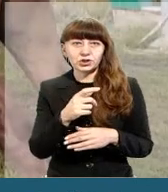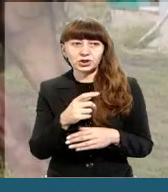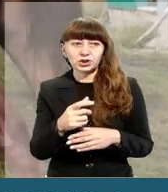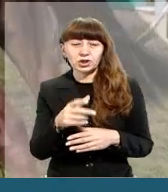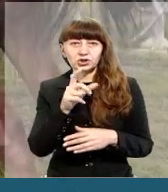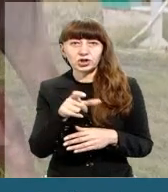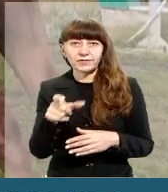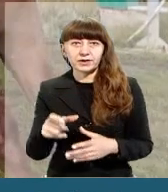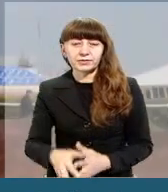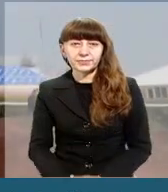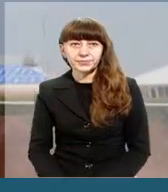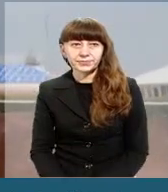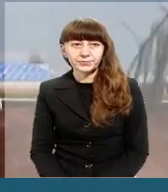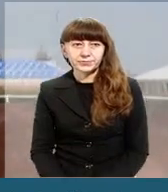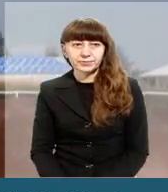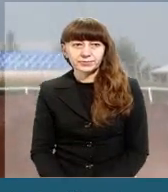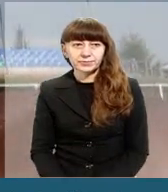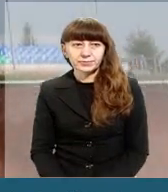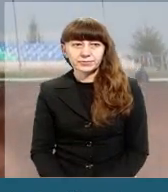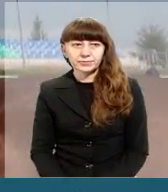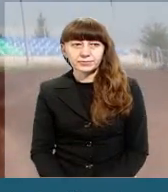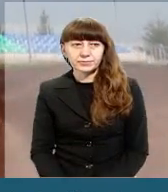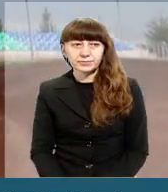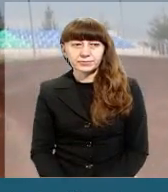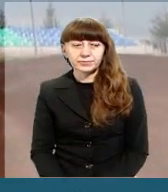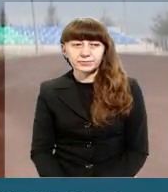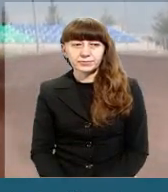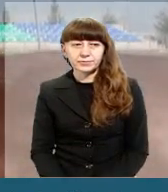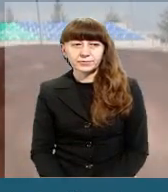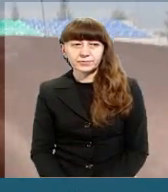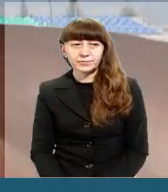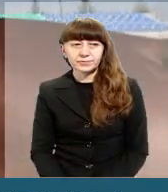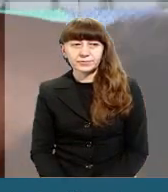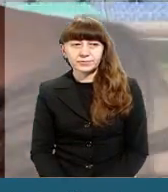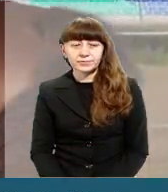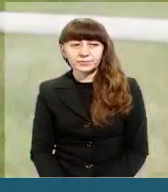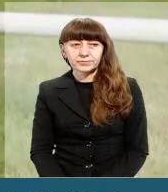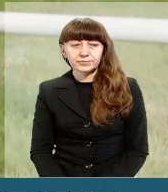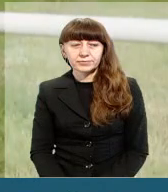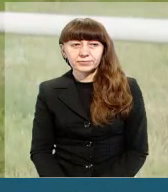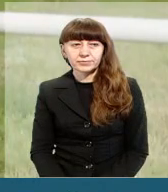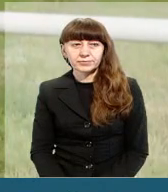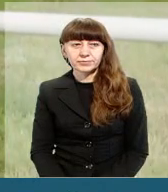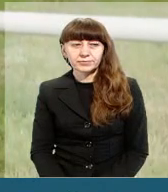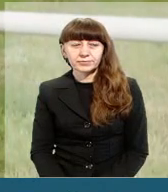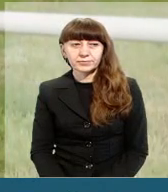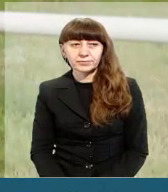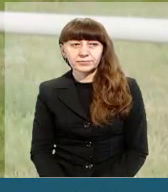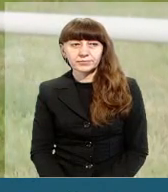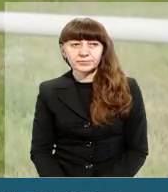мен шабандоздардан тұрады. Жүлде алу үшін кем дегенде 3 сәйгүлік мәре сызығын кесіп өтуі керек. Дайындықтар